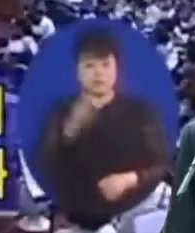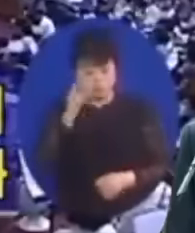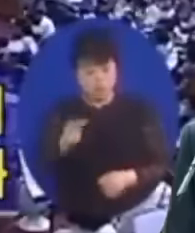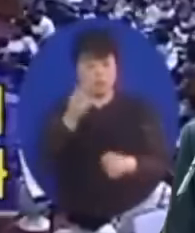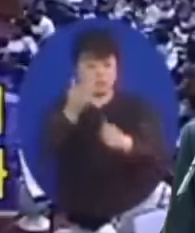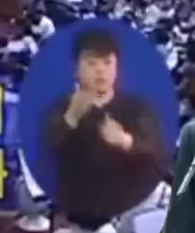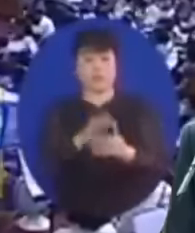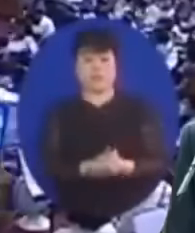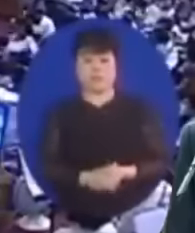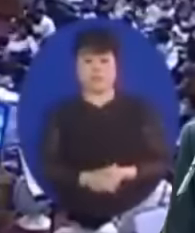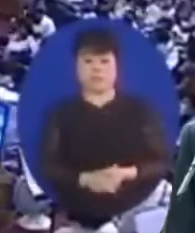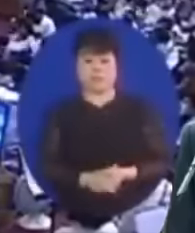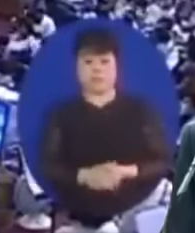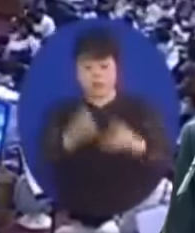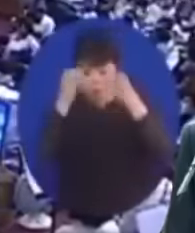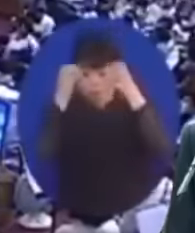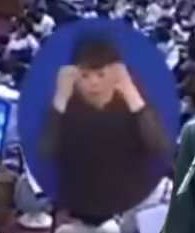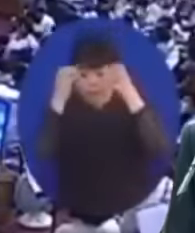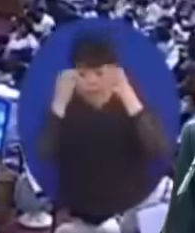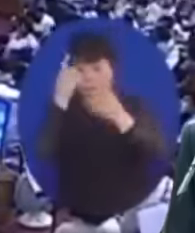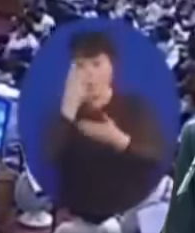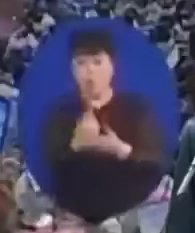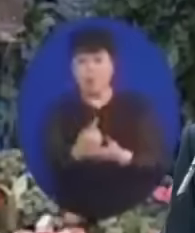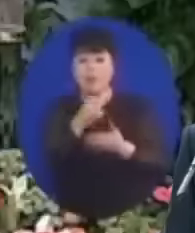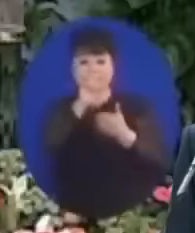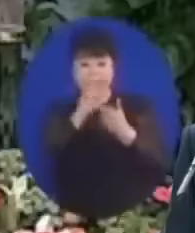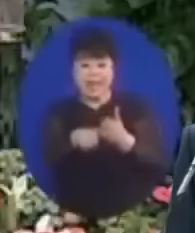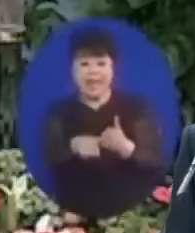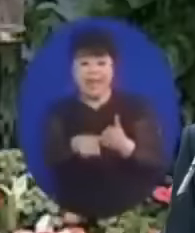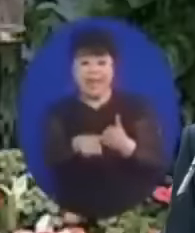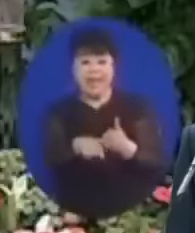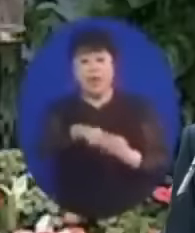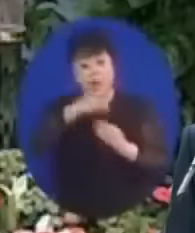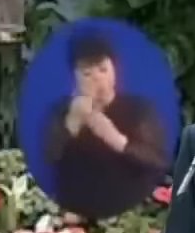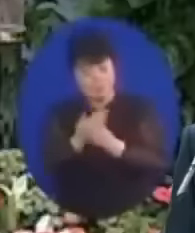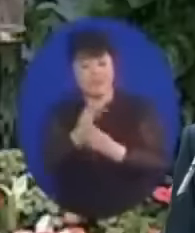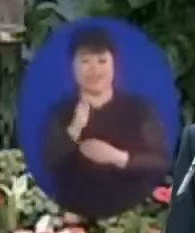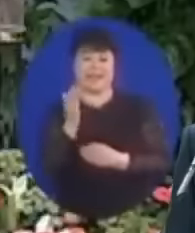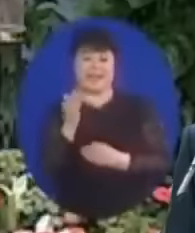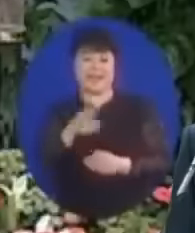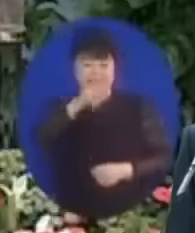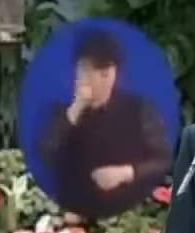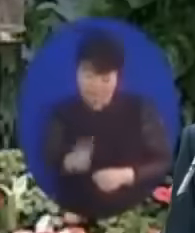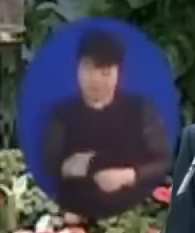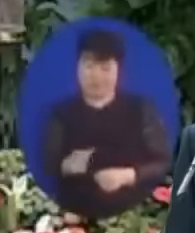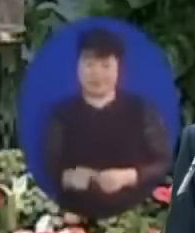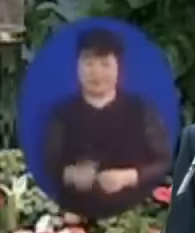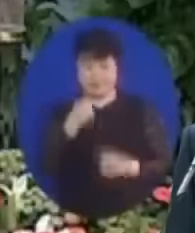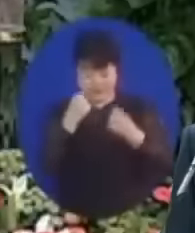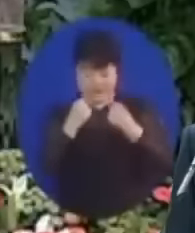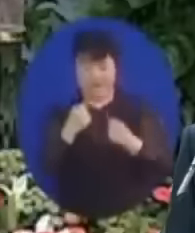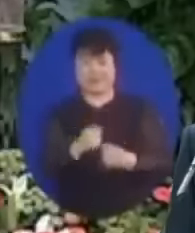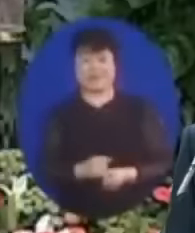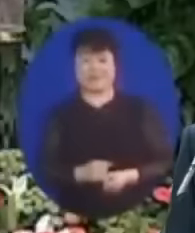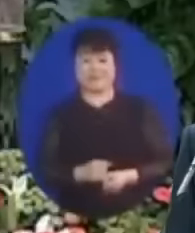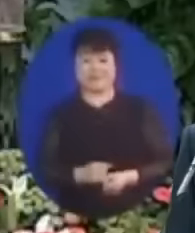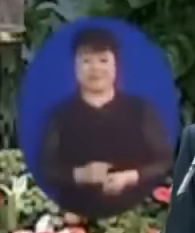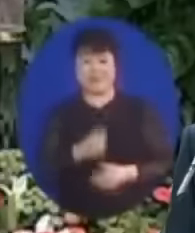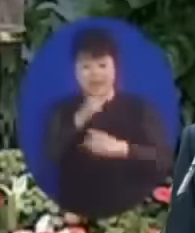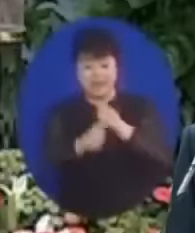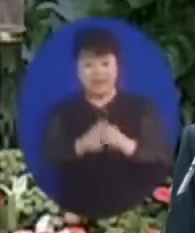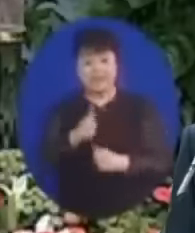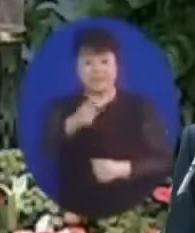하시리라. 보십시오. 고난이 와야 우리가 온전하게 되고 굳건하게 되고 강하게 되고 틀을